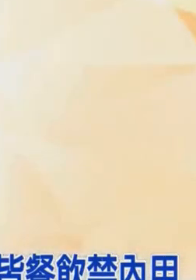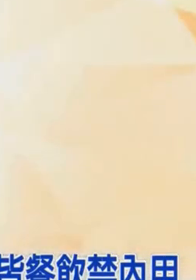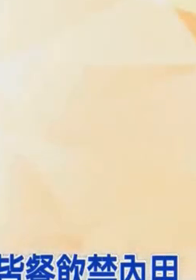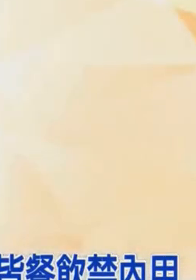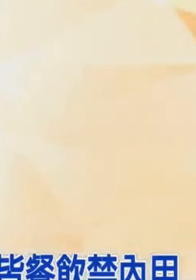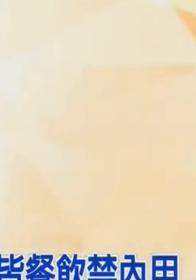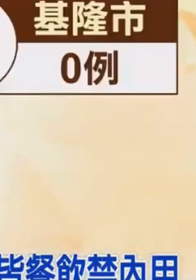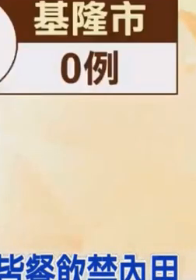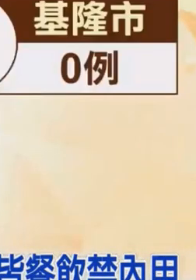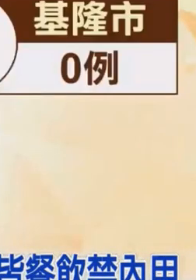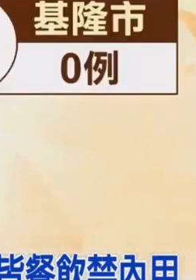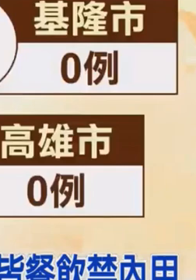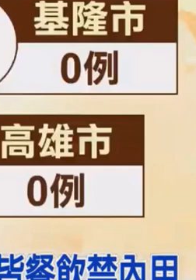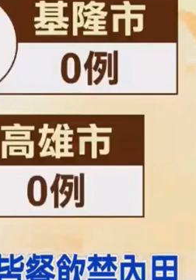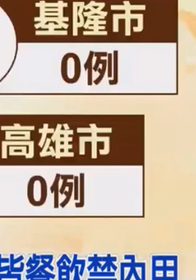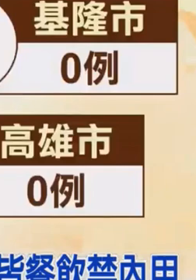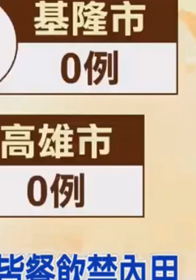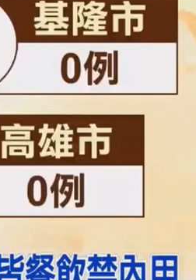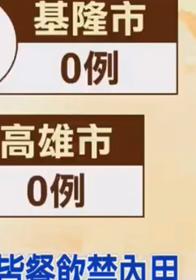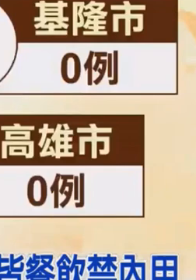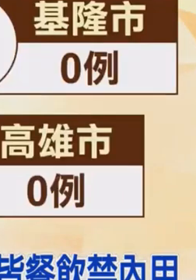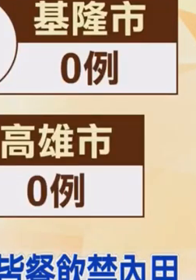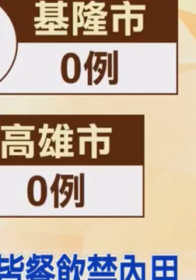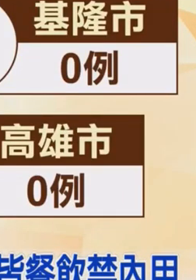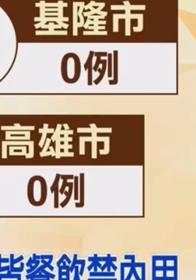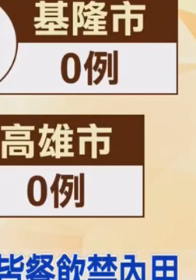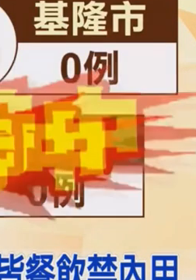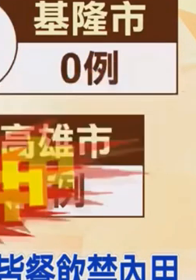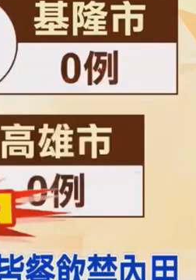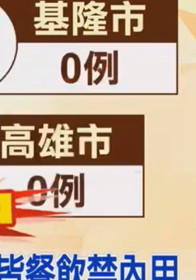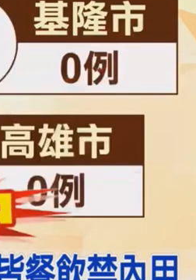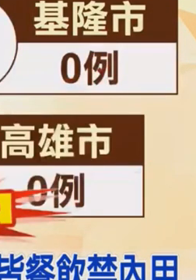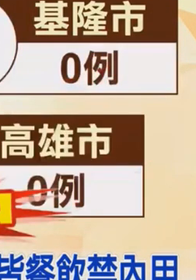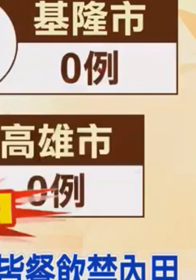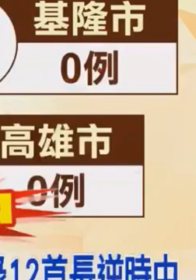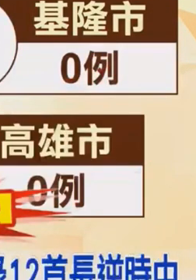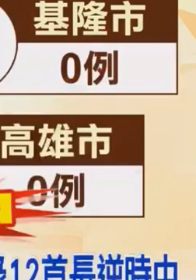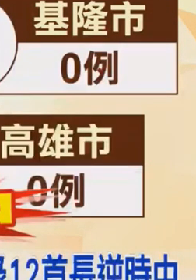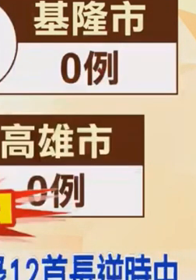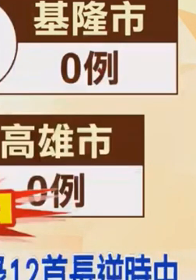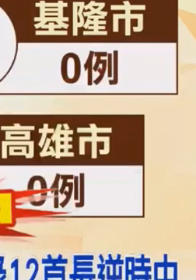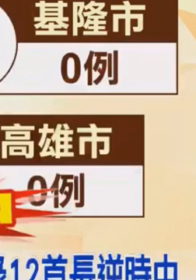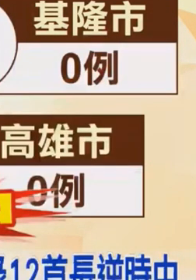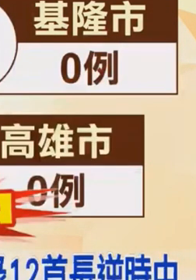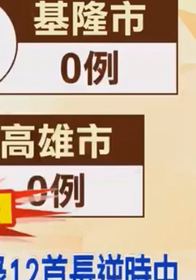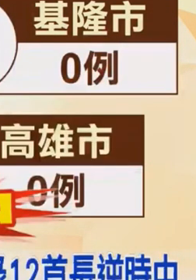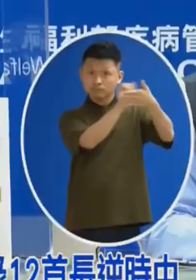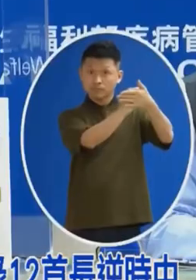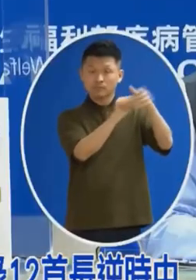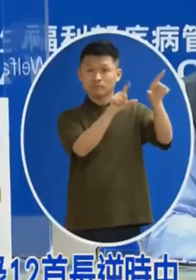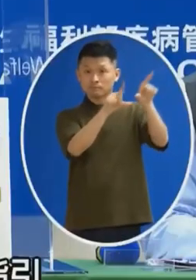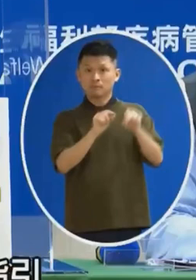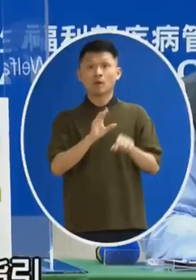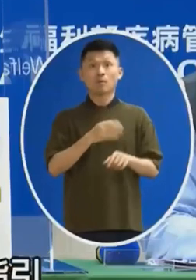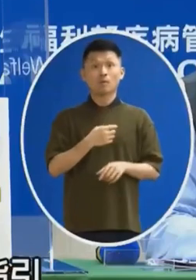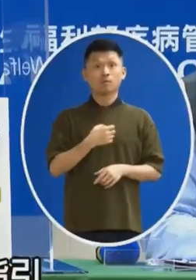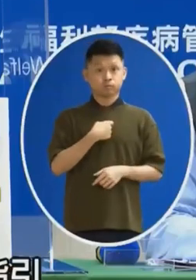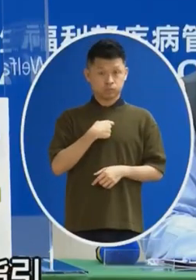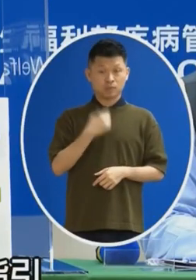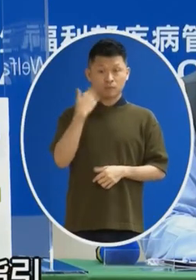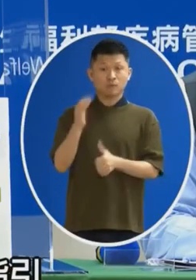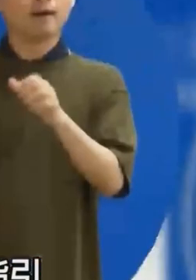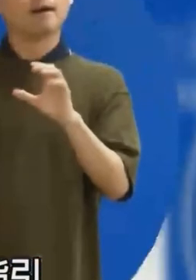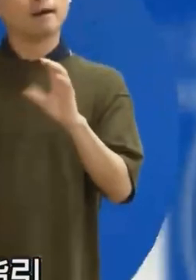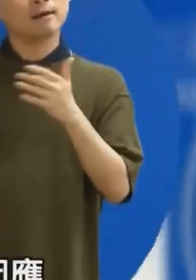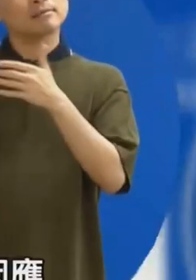市13例，嘉义县、基隆市和高雄市连日零确诊，但绿营首长们仍然决定逆时钟。 松绑的部分是